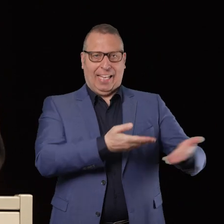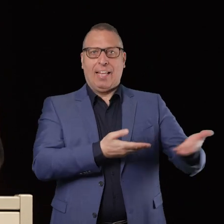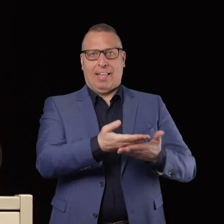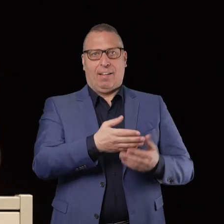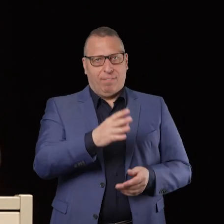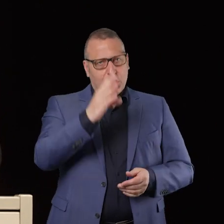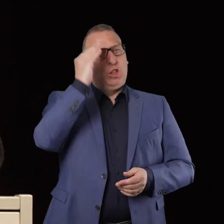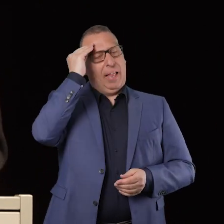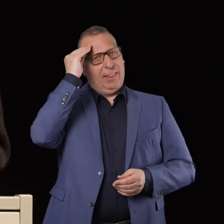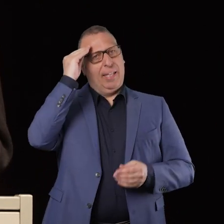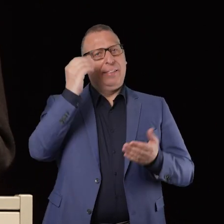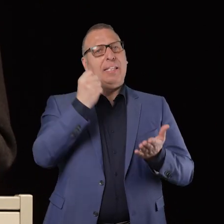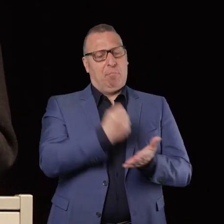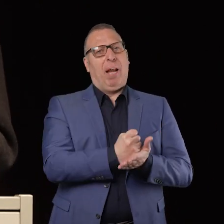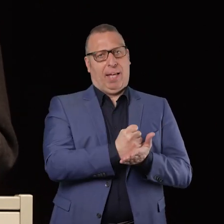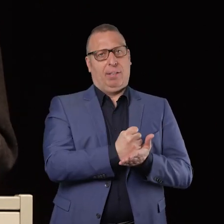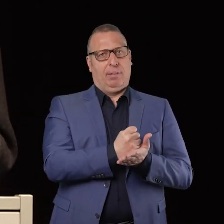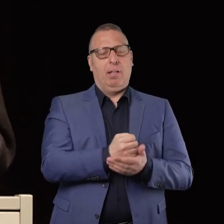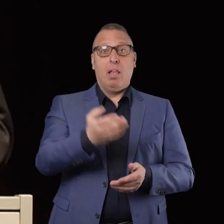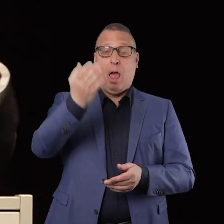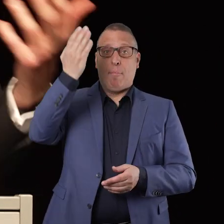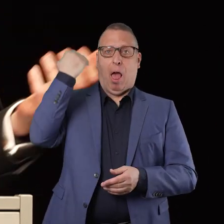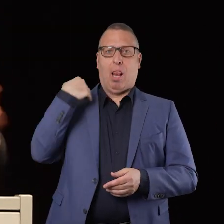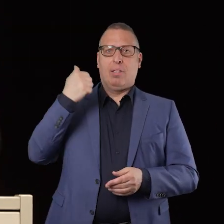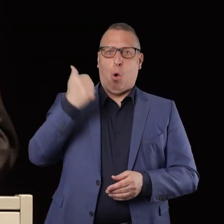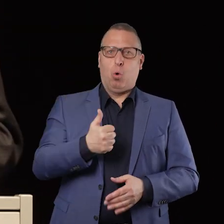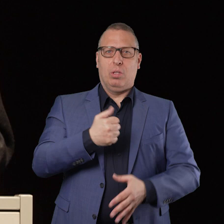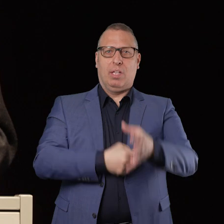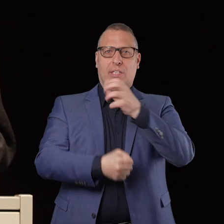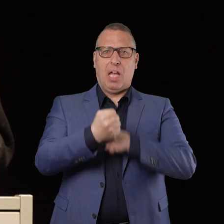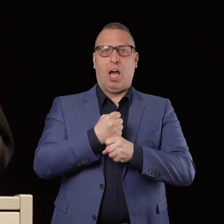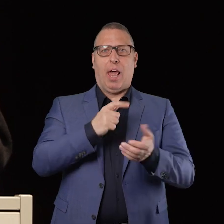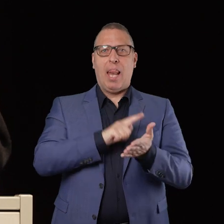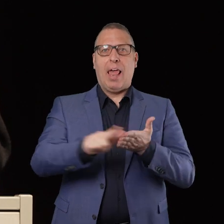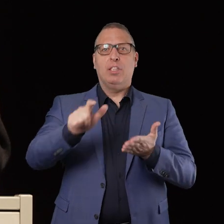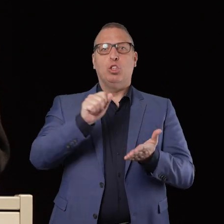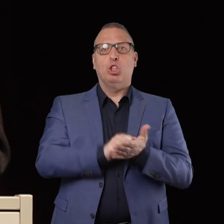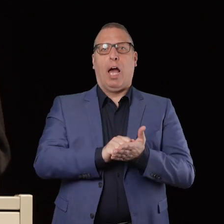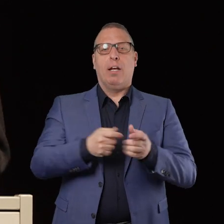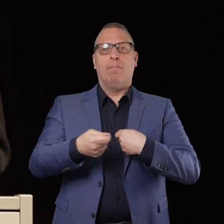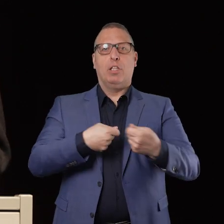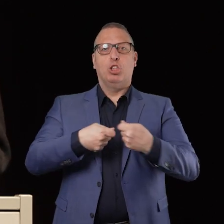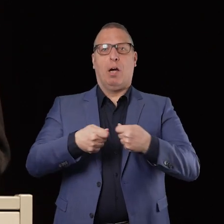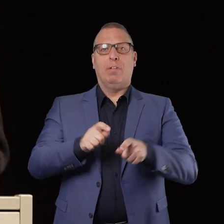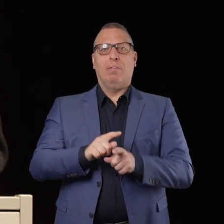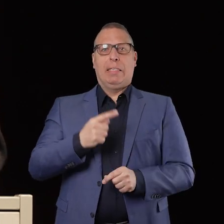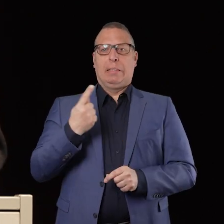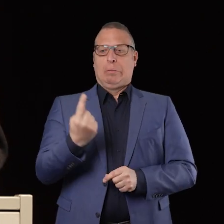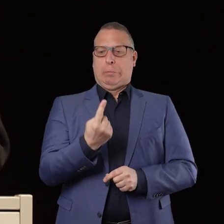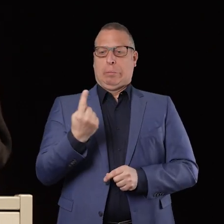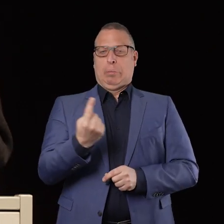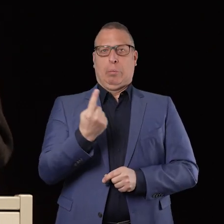gegenseitigem Verständnis geprägt ist. Vor 100 Jahren stand Liechtenstein wirtschaftlich isoliert